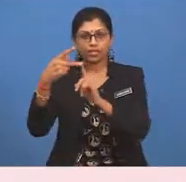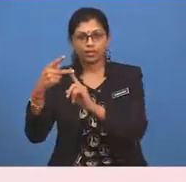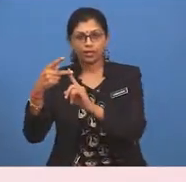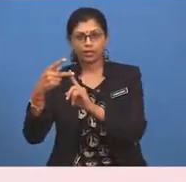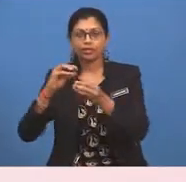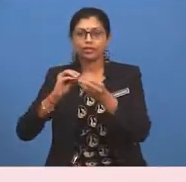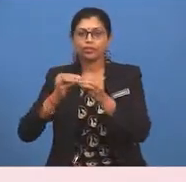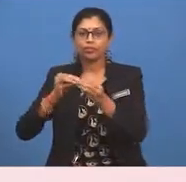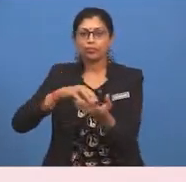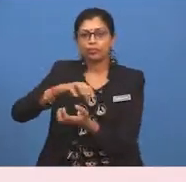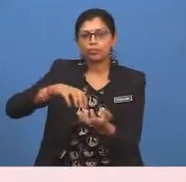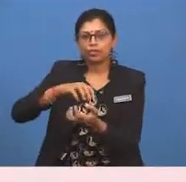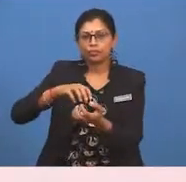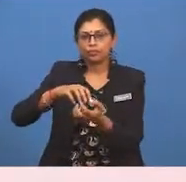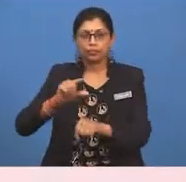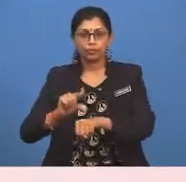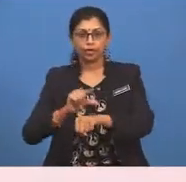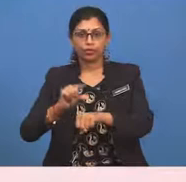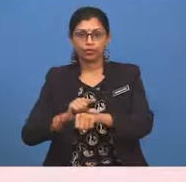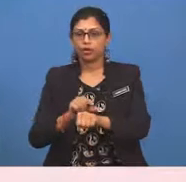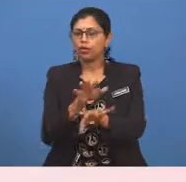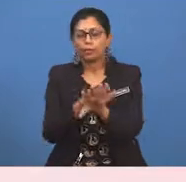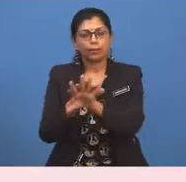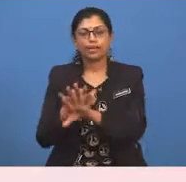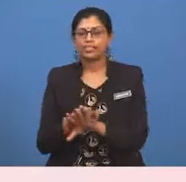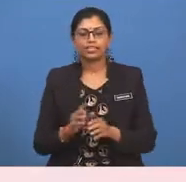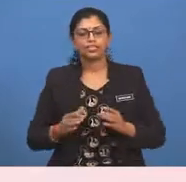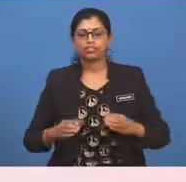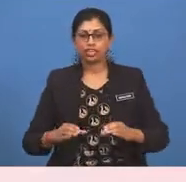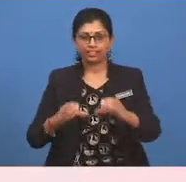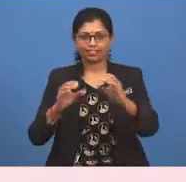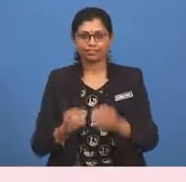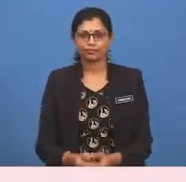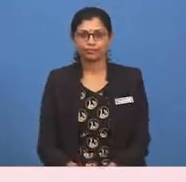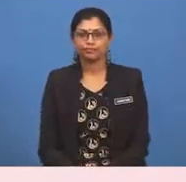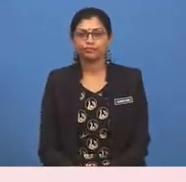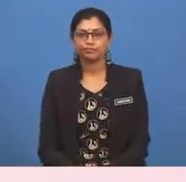bercampur dengan menggunakan pelbagai kaedah.